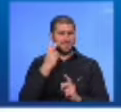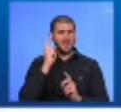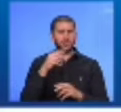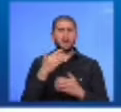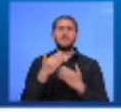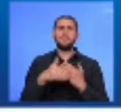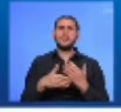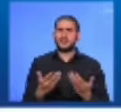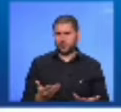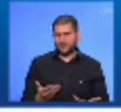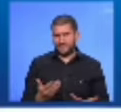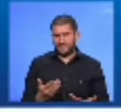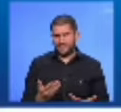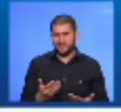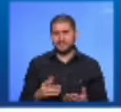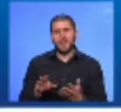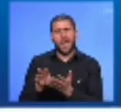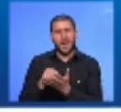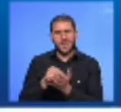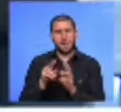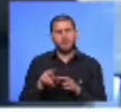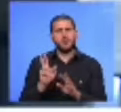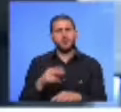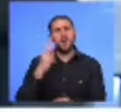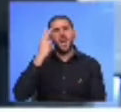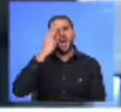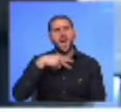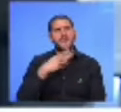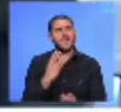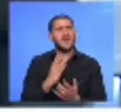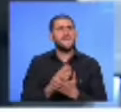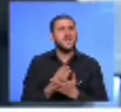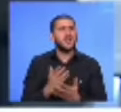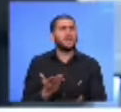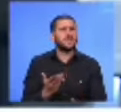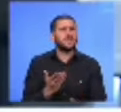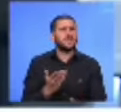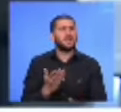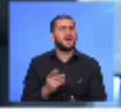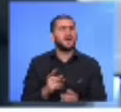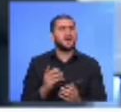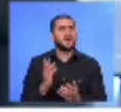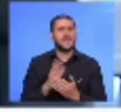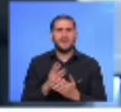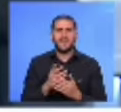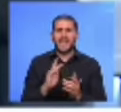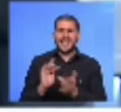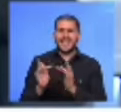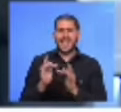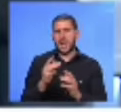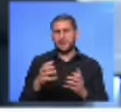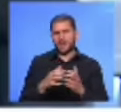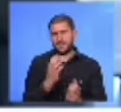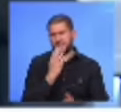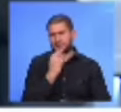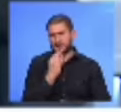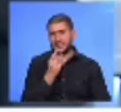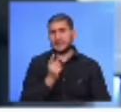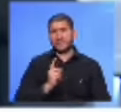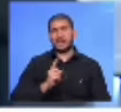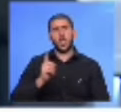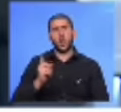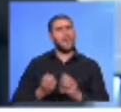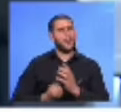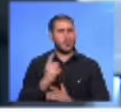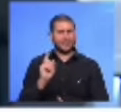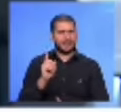דבר העתקה, אבל יש גם הבנה של קווי החיץ והשסע בחברה הישראלית. זה לא שהם יוצרים אותם.